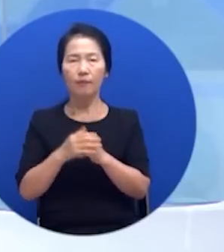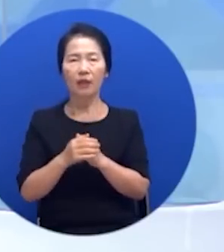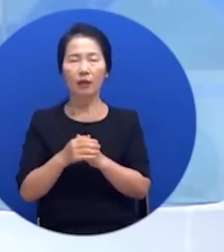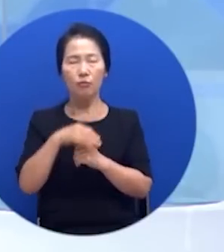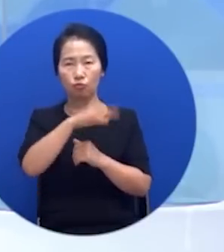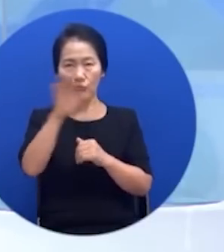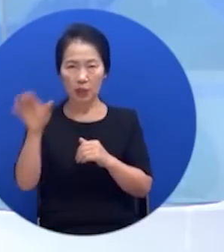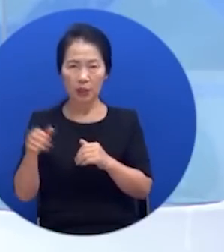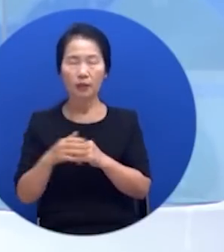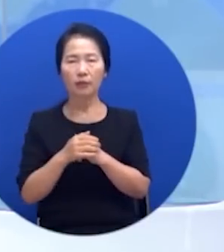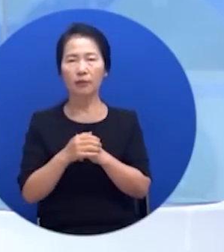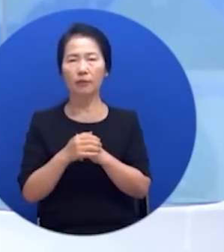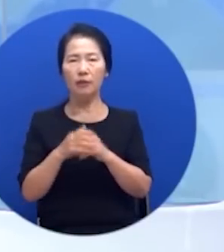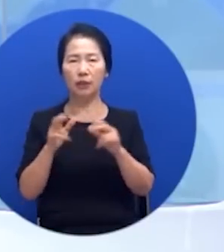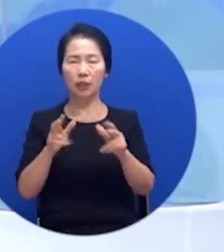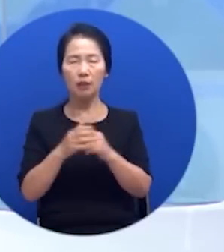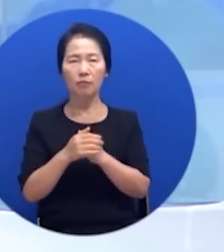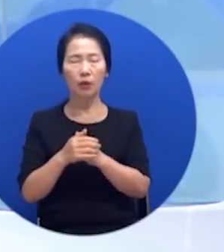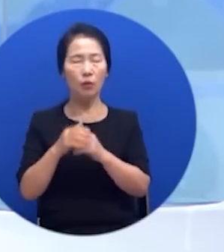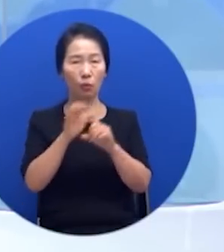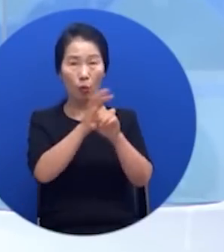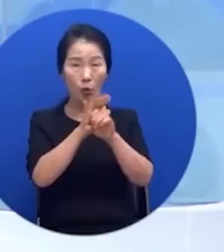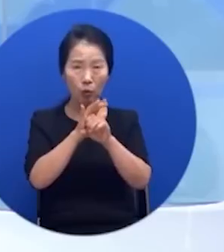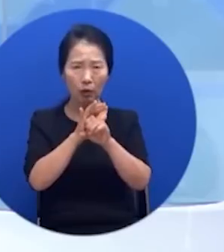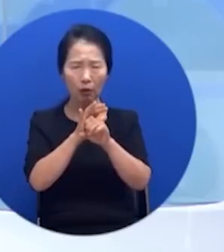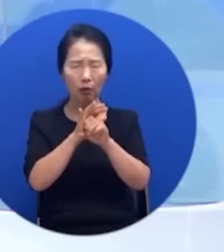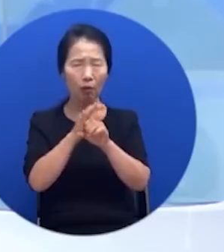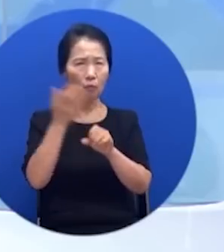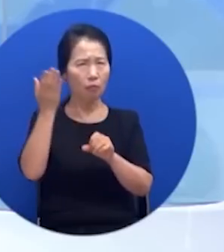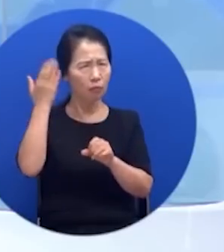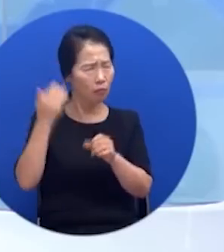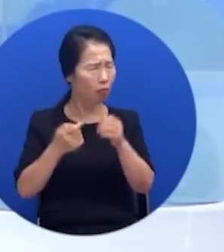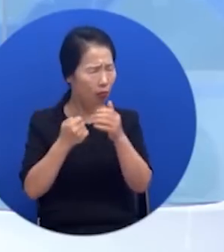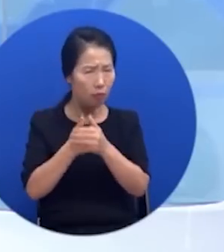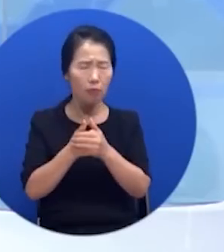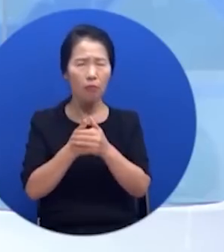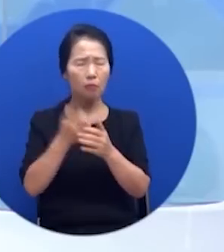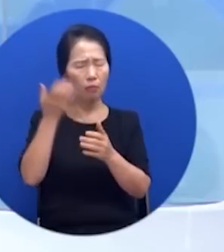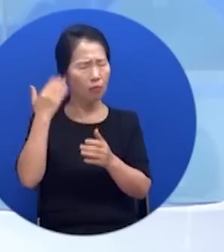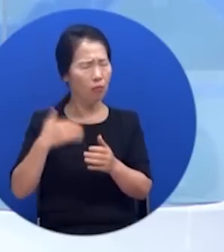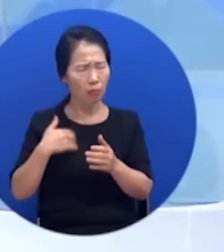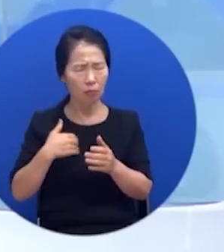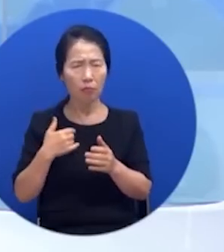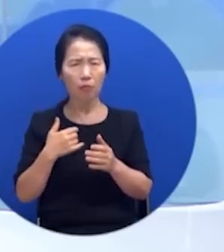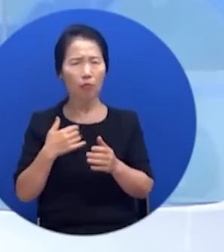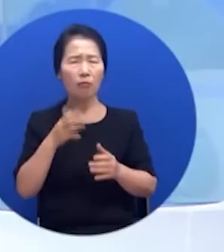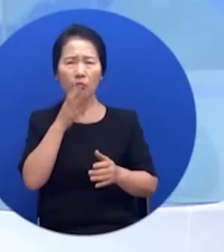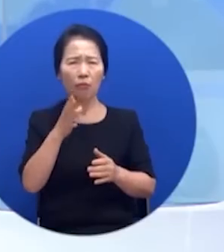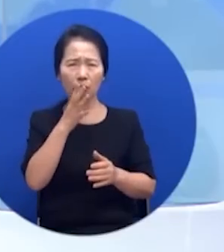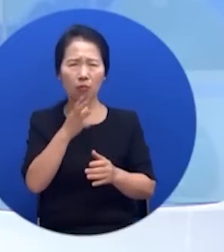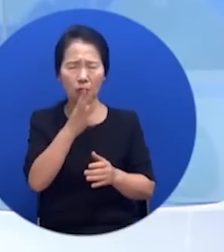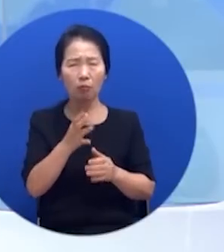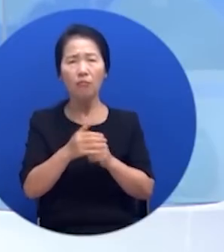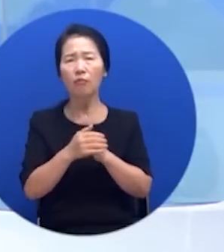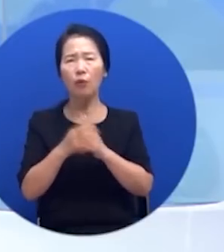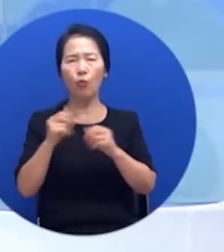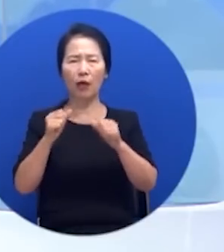우리는 지금 코로나라고 하는 한 번도 걷지 못하는 광야를 걷고 있습니다. 그러나